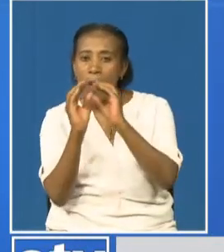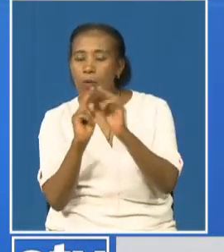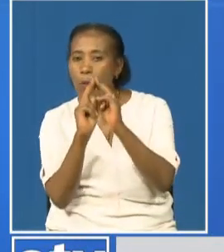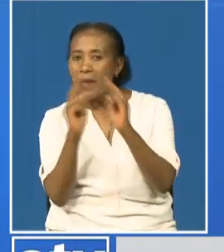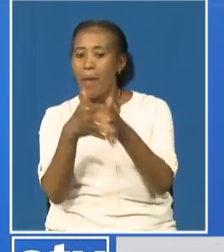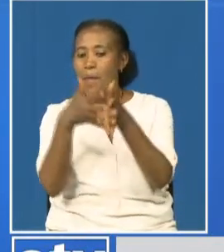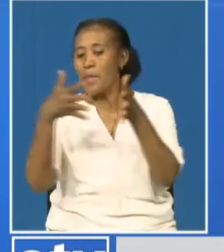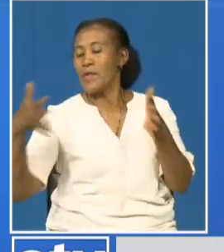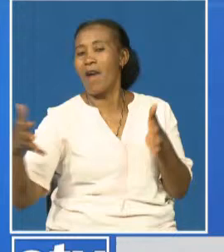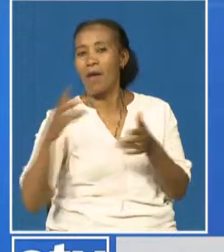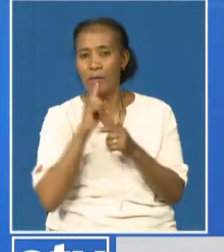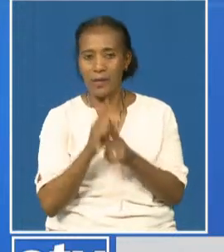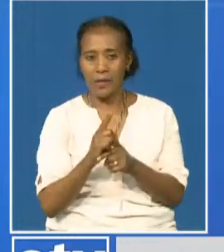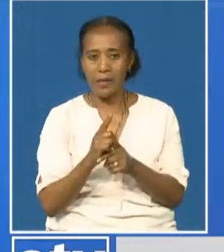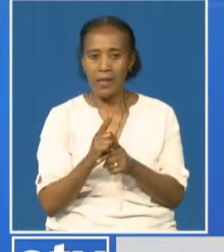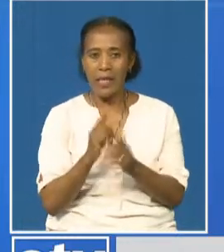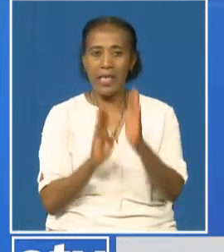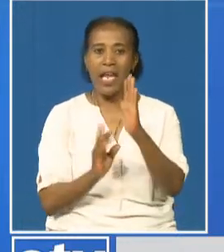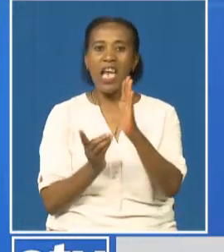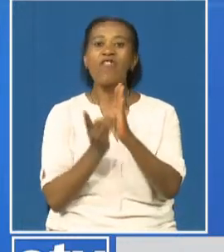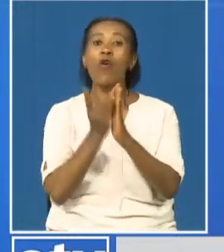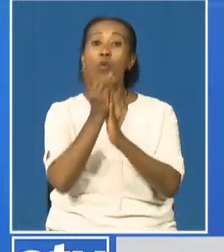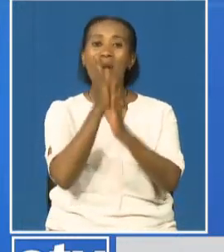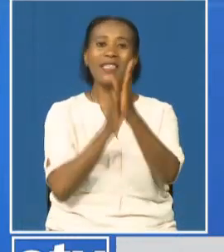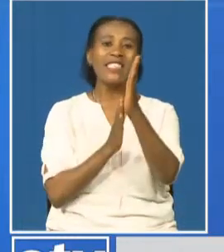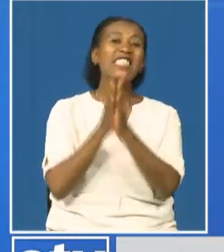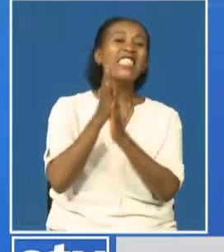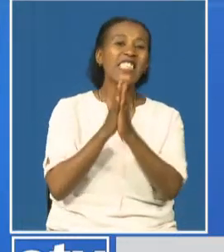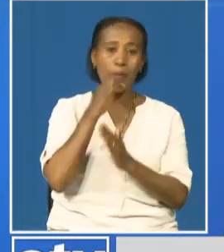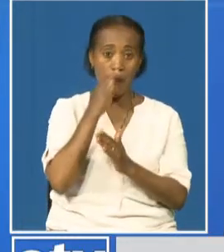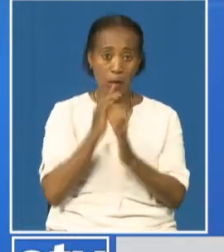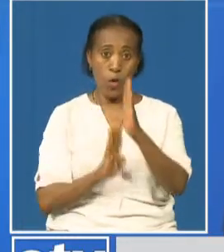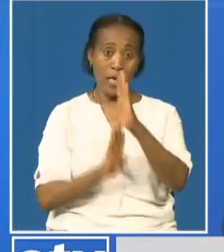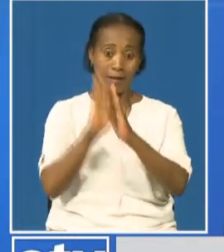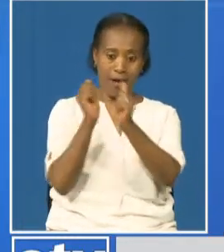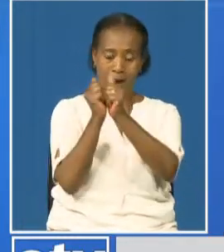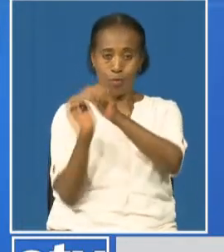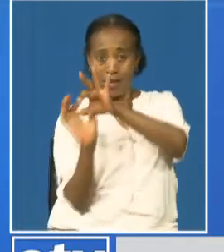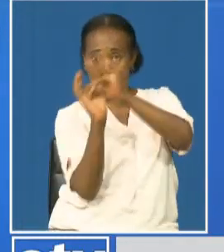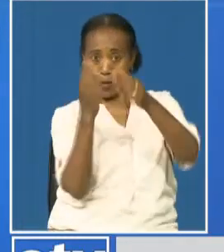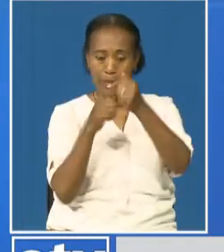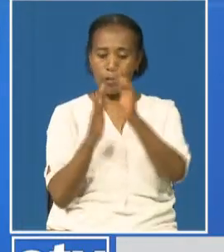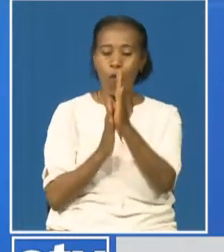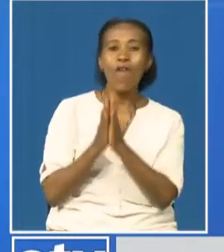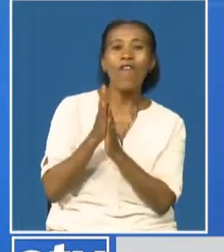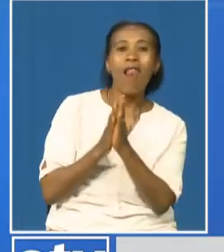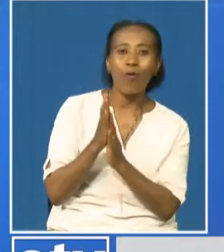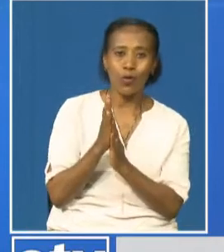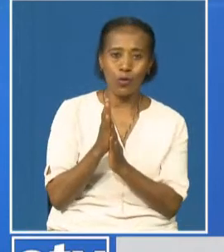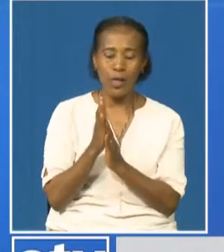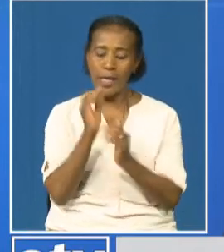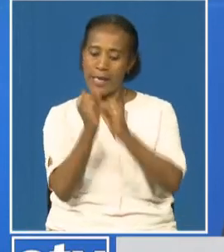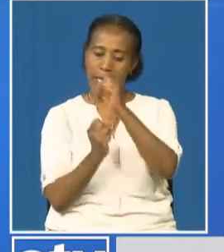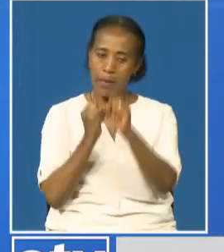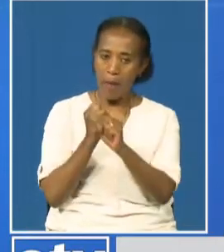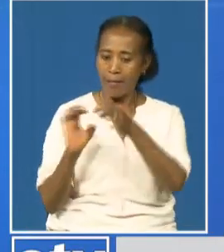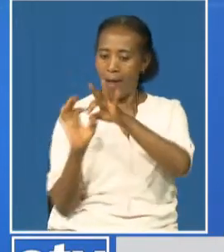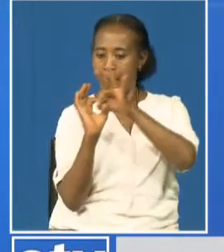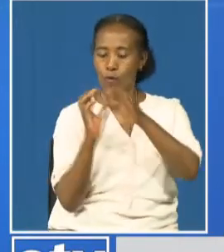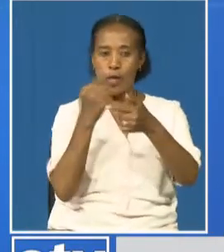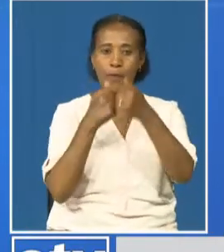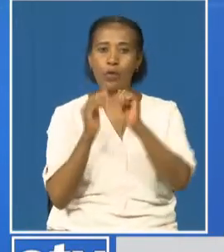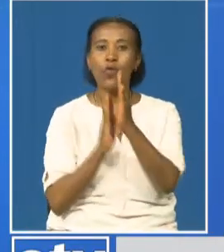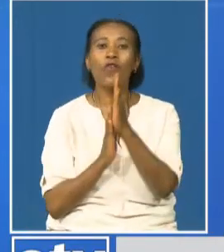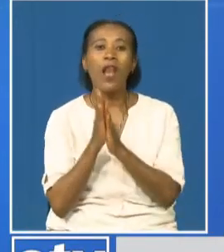በጣም የሚሰፋበት የዲቨሎፕመንታል ኒድስ የምንላቸው አሉ። ከእድገት ጋር ተያይዘው የሚመጡ ፍላጎቶች፣ ከእድሜ ጋር ተያይዘው